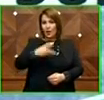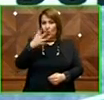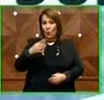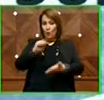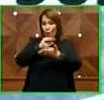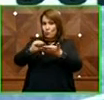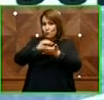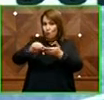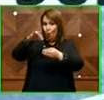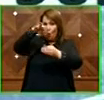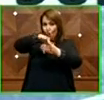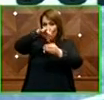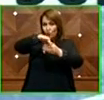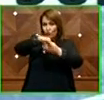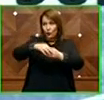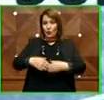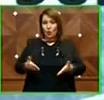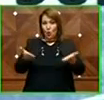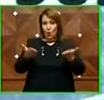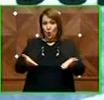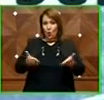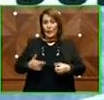التصويت اليوم